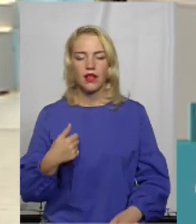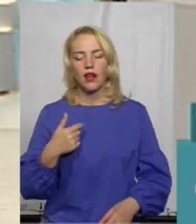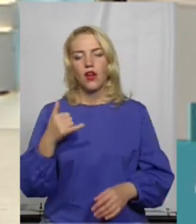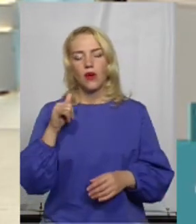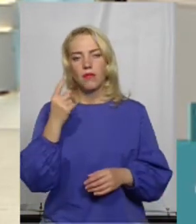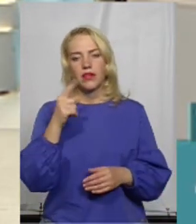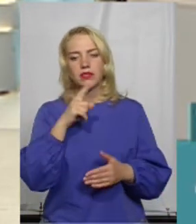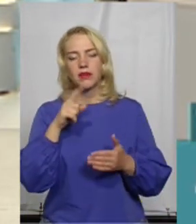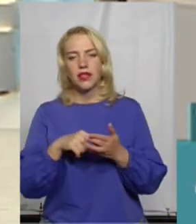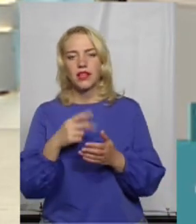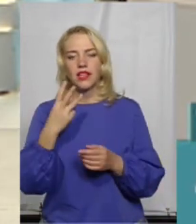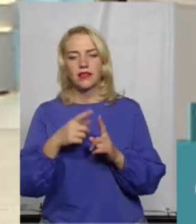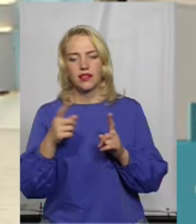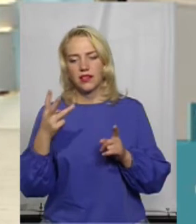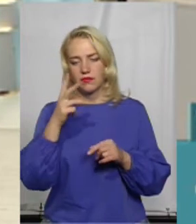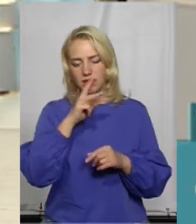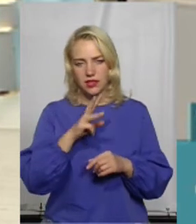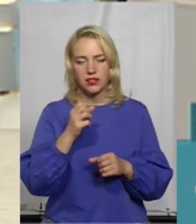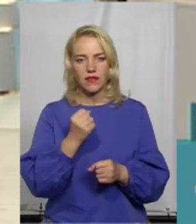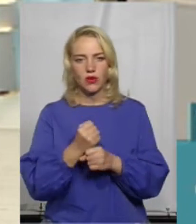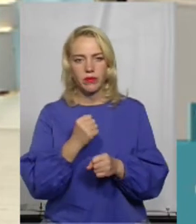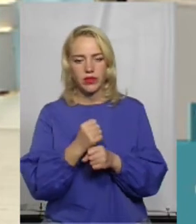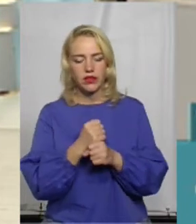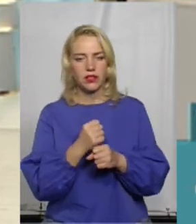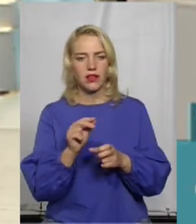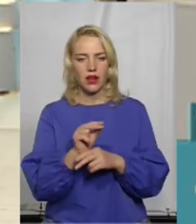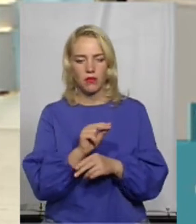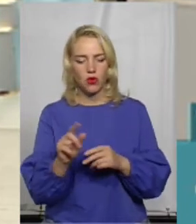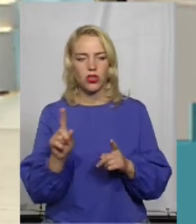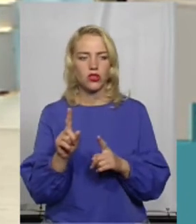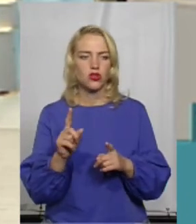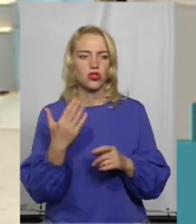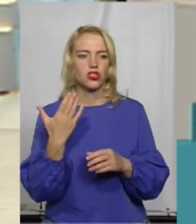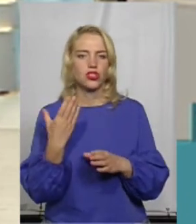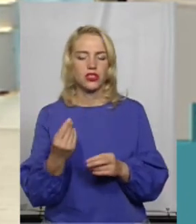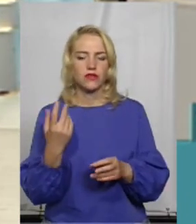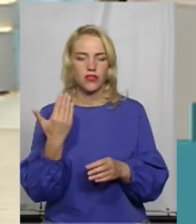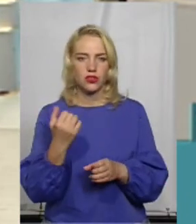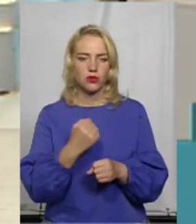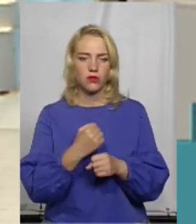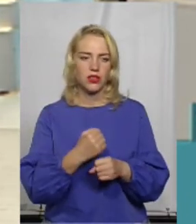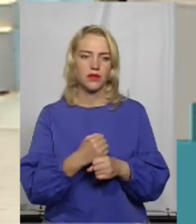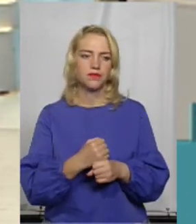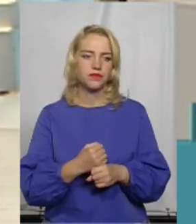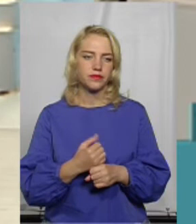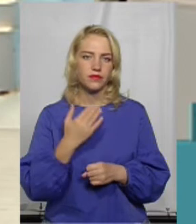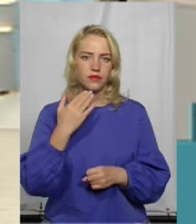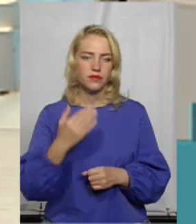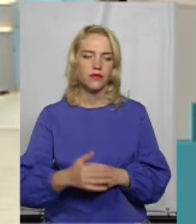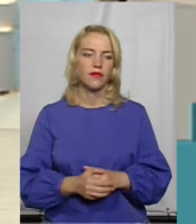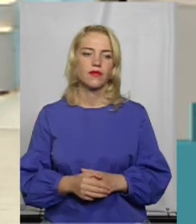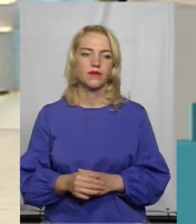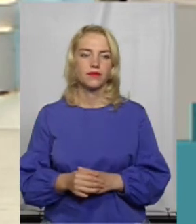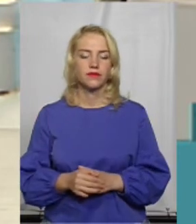у центрі. А що ще не встигло зробити, щоб центр запрацював, скажімо, сьогодні, а не 1 вересня? Дякую за таке